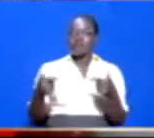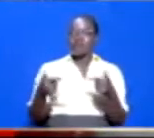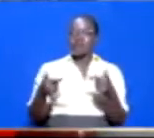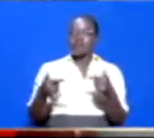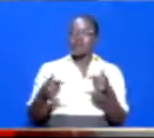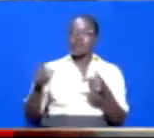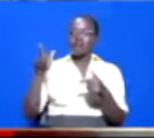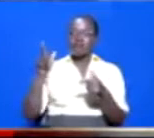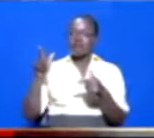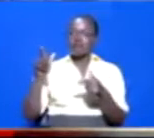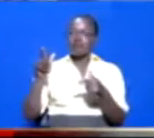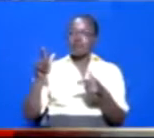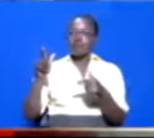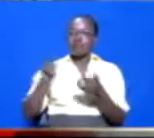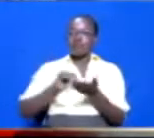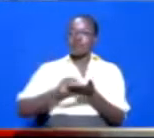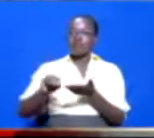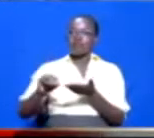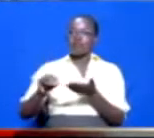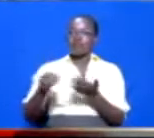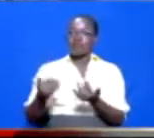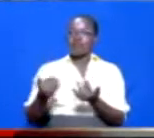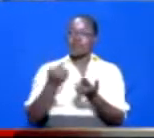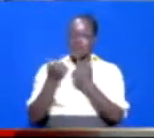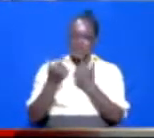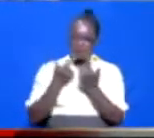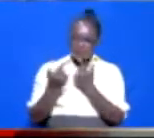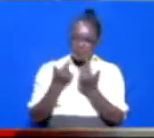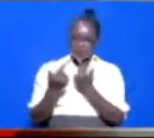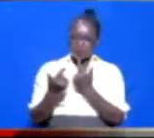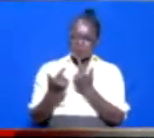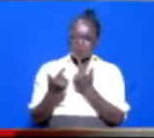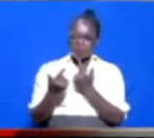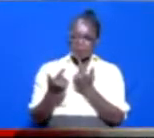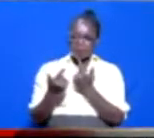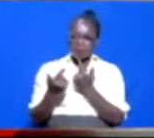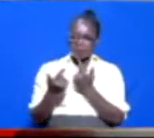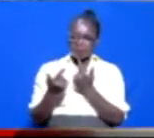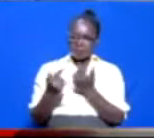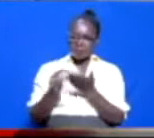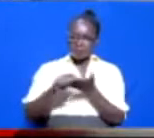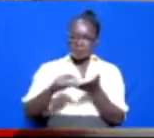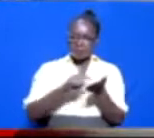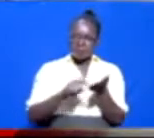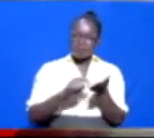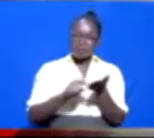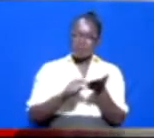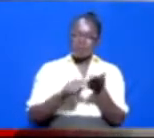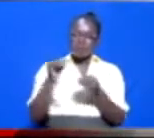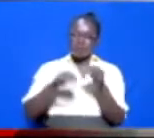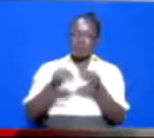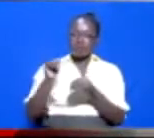so zinapaswa kutolewa. So wakati hii ambayo tunazungumza, kuna vipenge ya hiyo Election Act